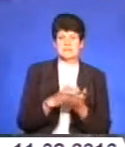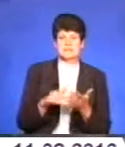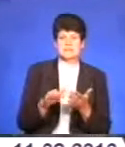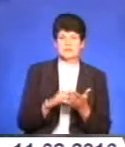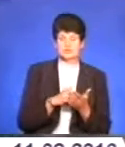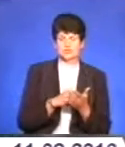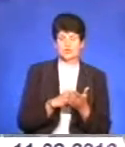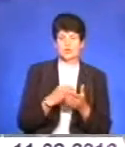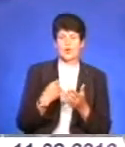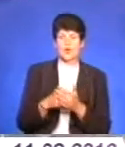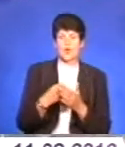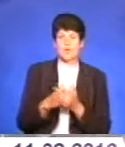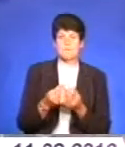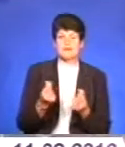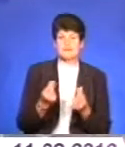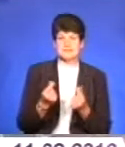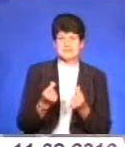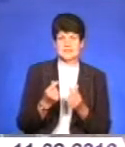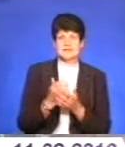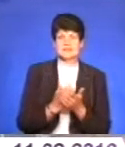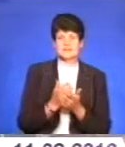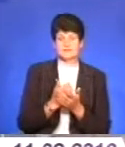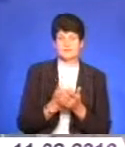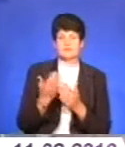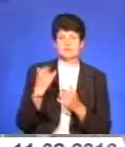як зазначає Балчун, вже давно було джерелом